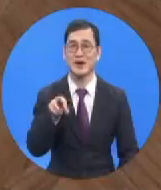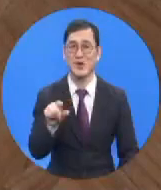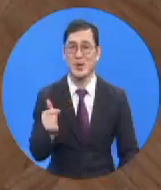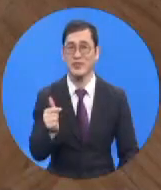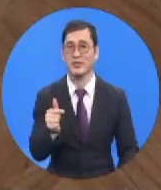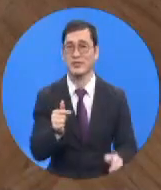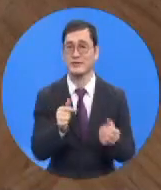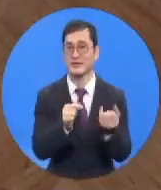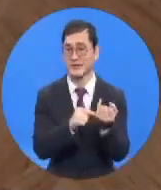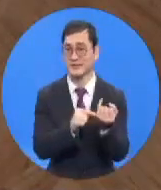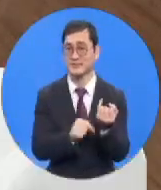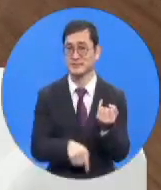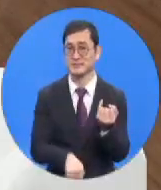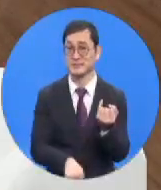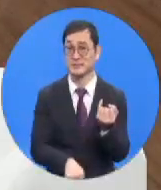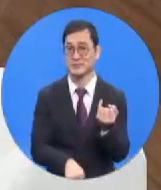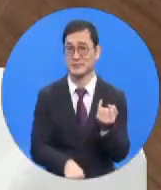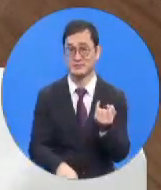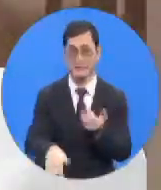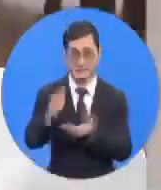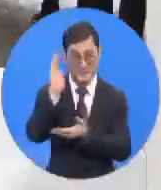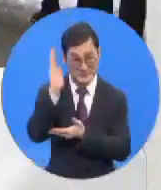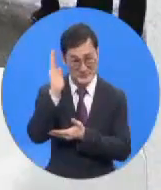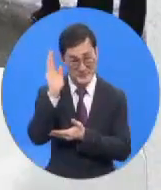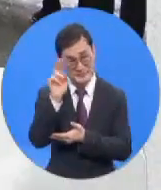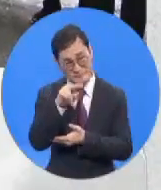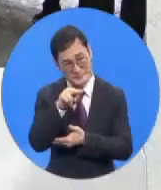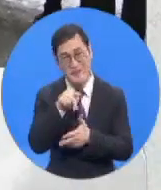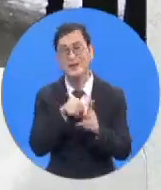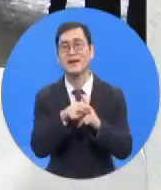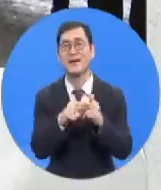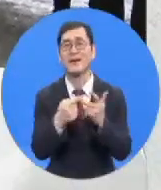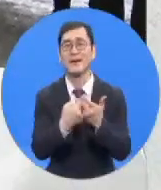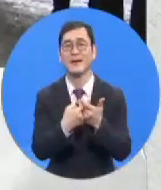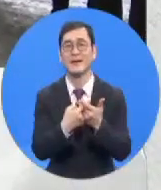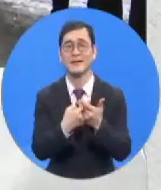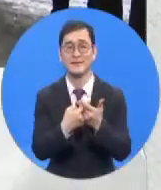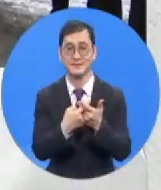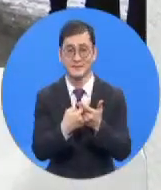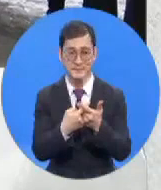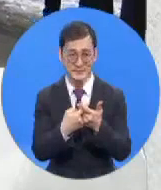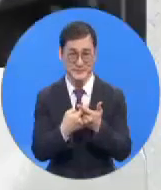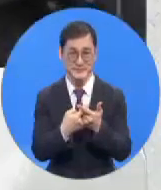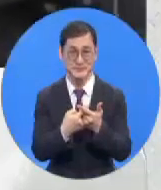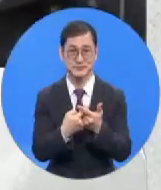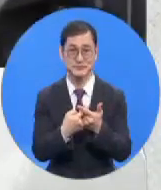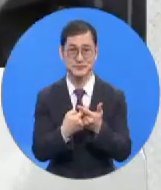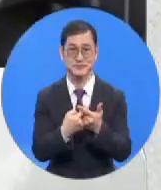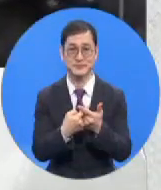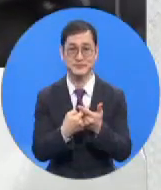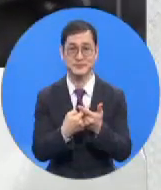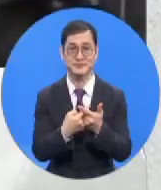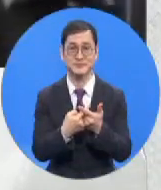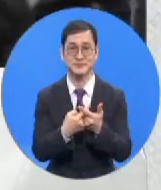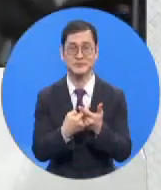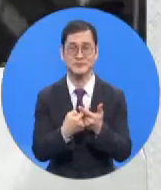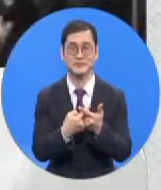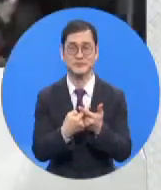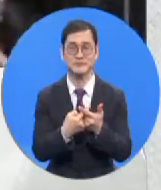저런 말씀 하신 상황에 대해서 충분히 이해해요. 그리고 지난주까지 그 야권